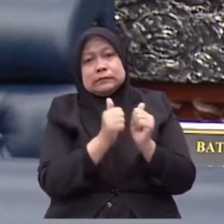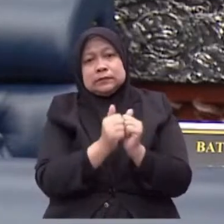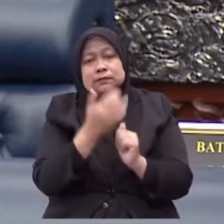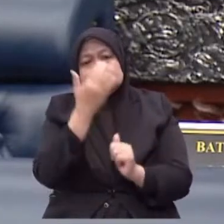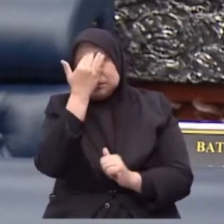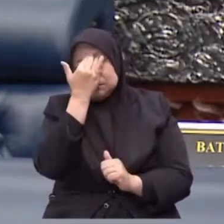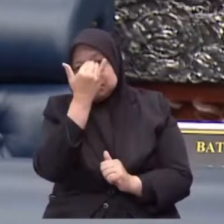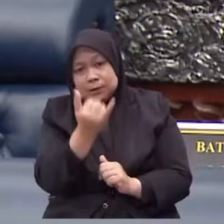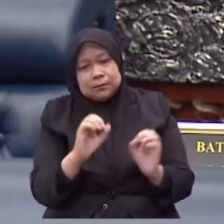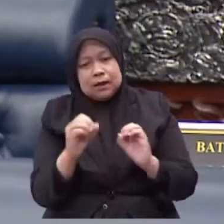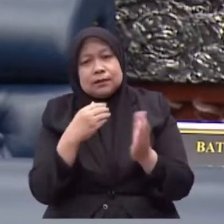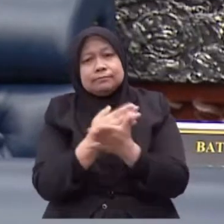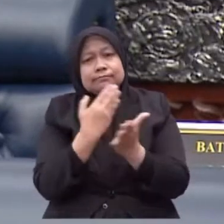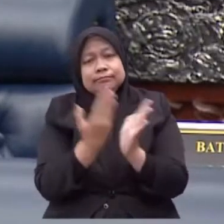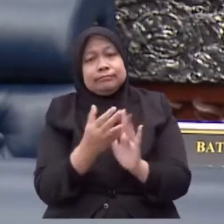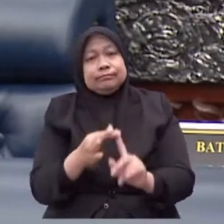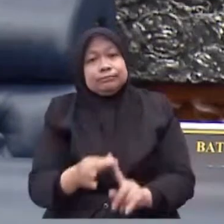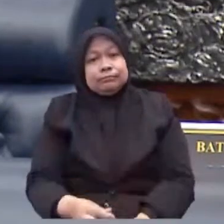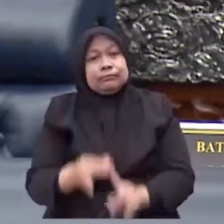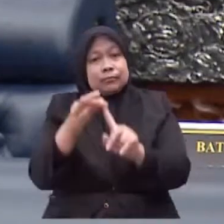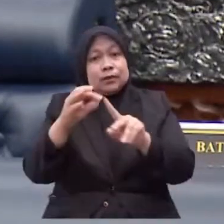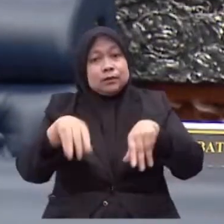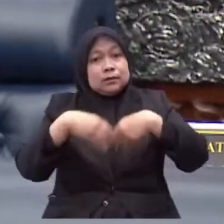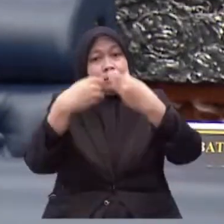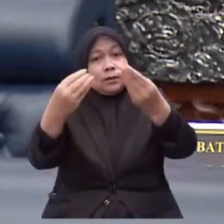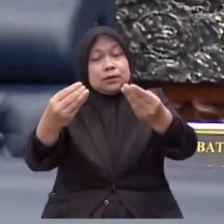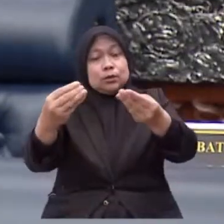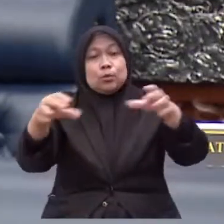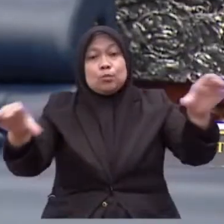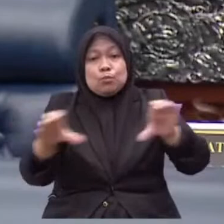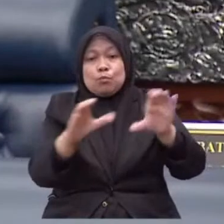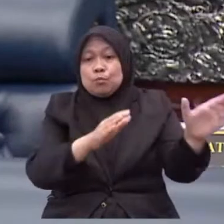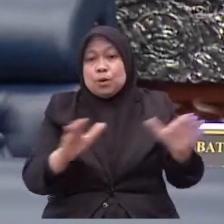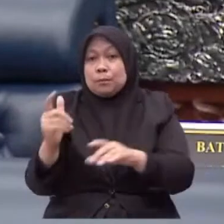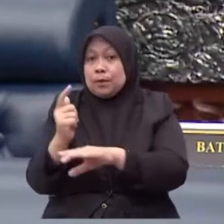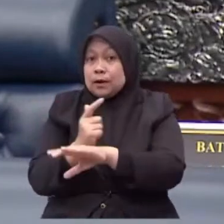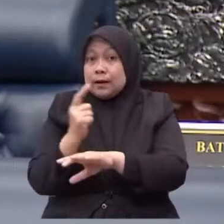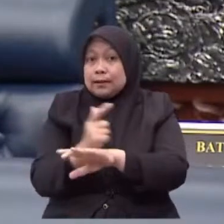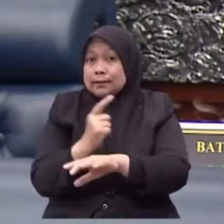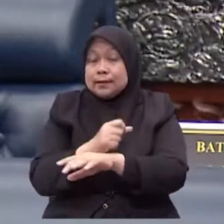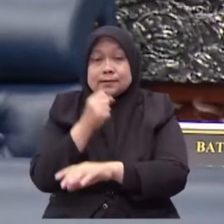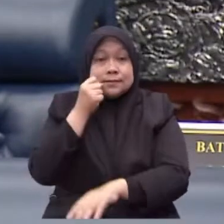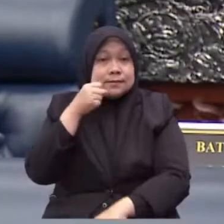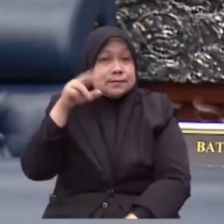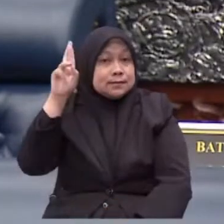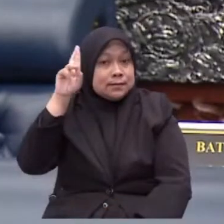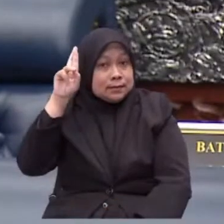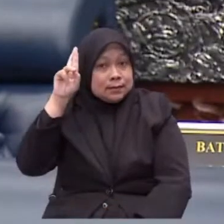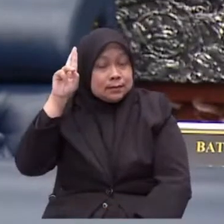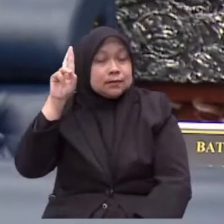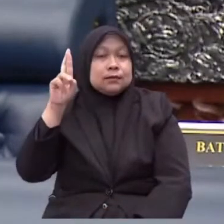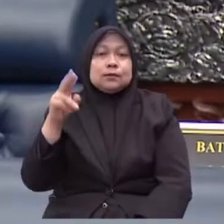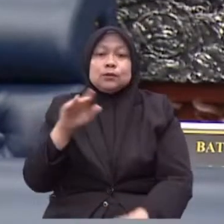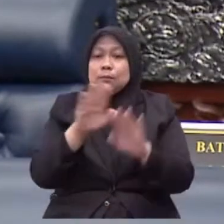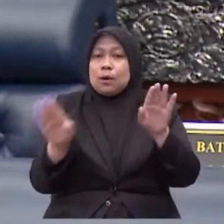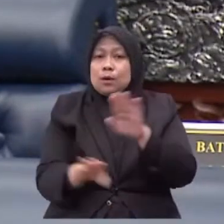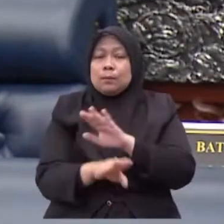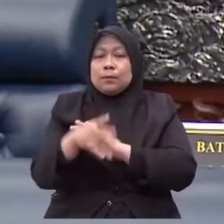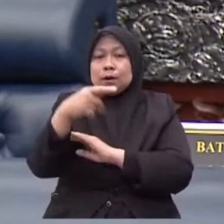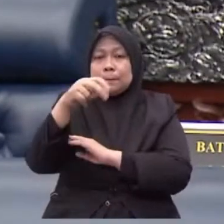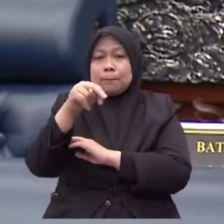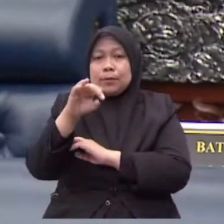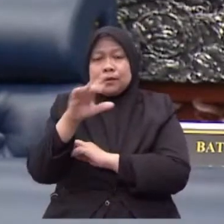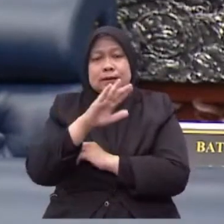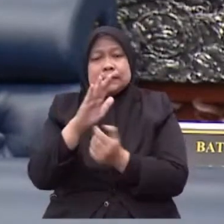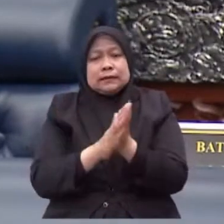memandangkan tiada peruntukan khusus diberikan untuk pelaksanaan program latihan di bawah program podium pada masa yang